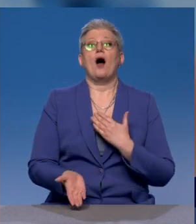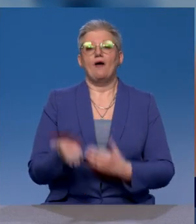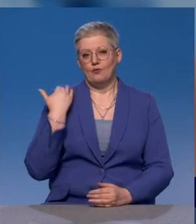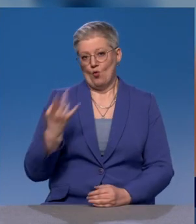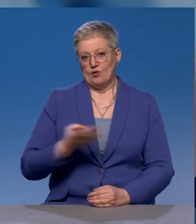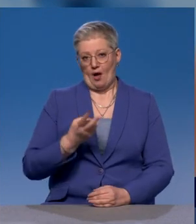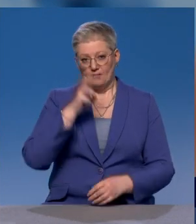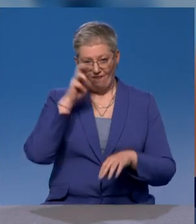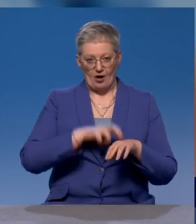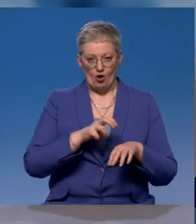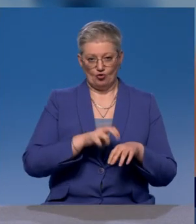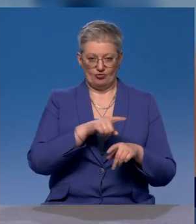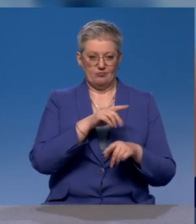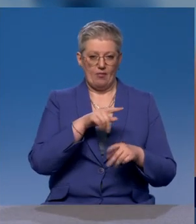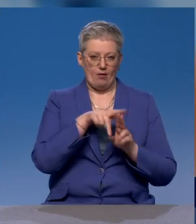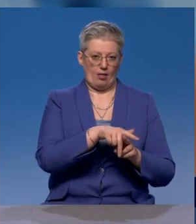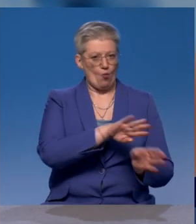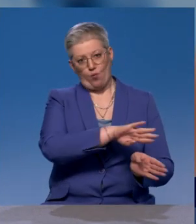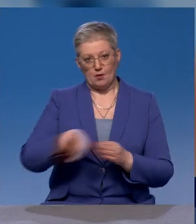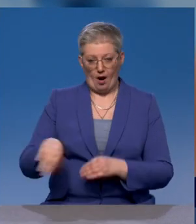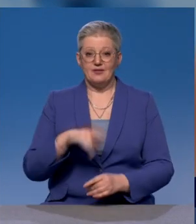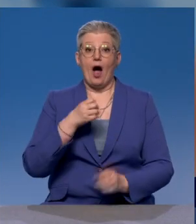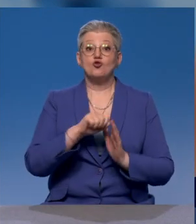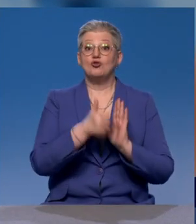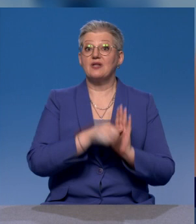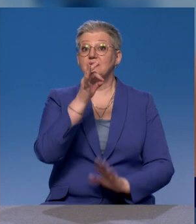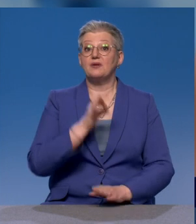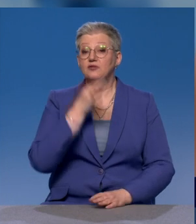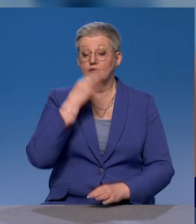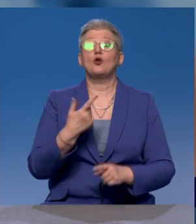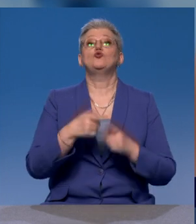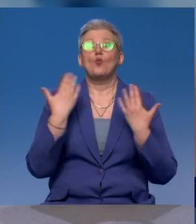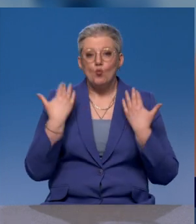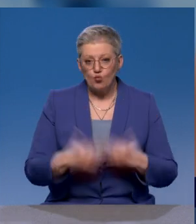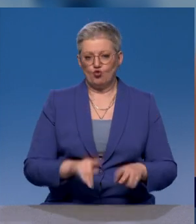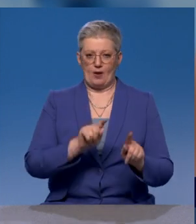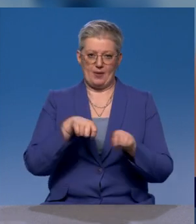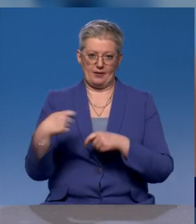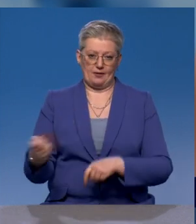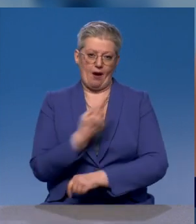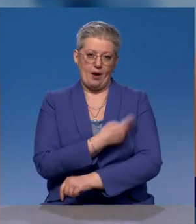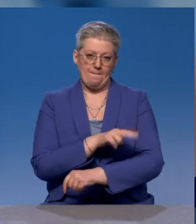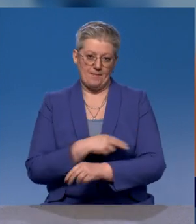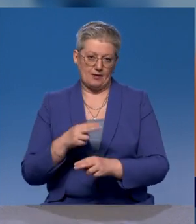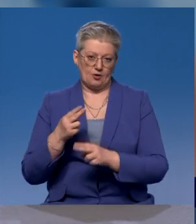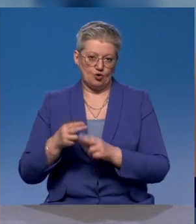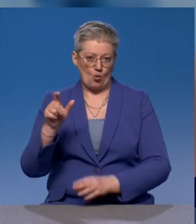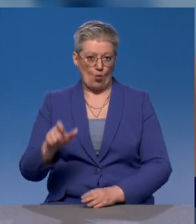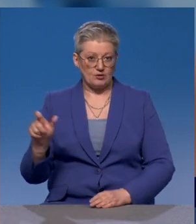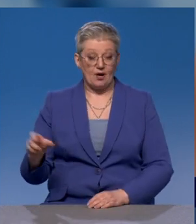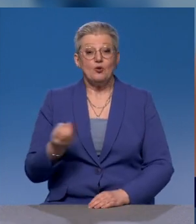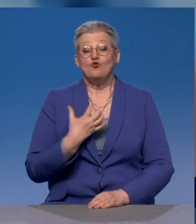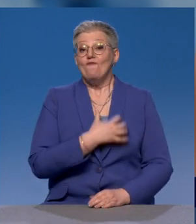врача. 16% сообщили, что в их медорганизациях часть функционала уже передана медсестрам. Но еще важная статистика.